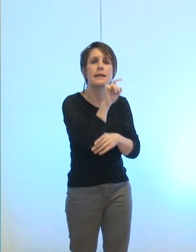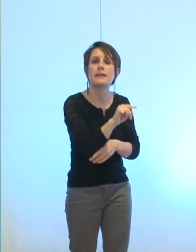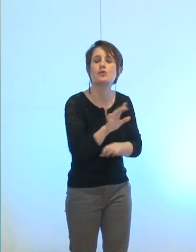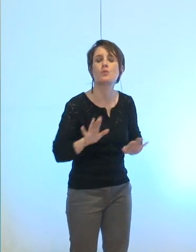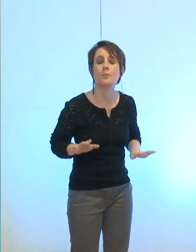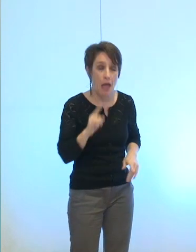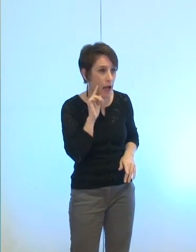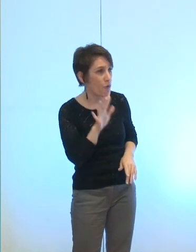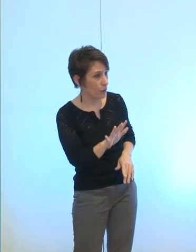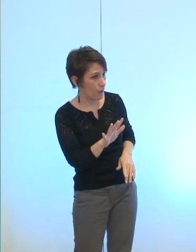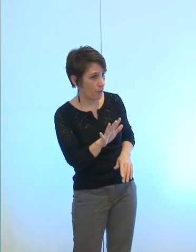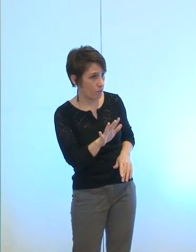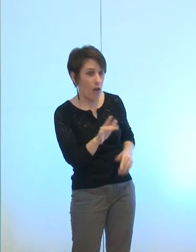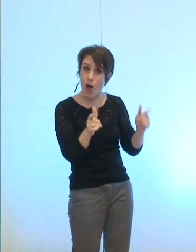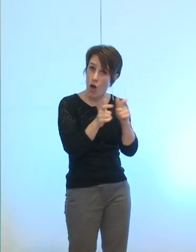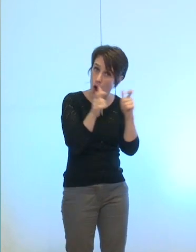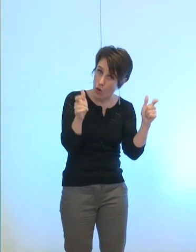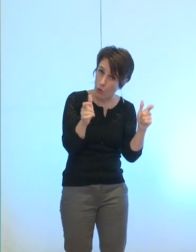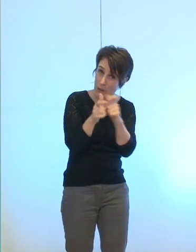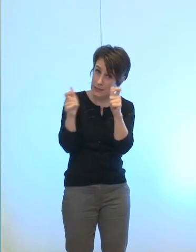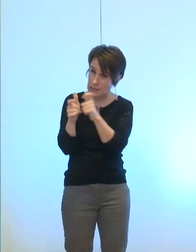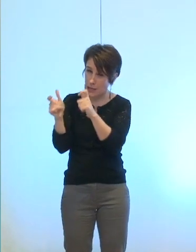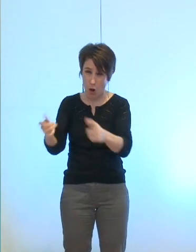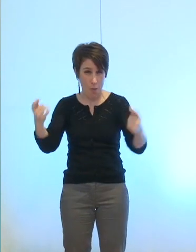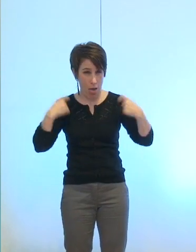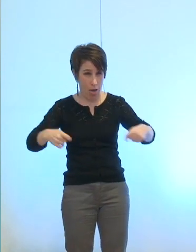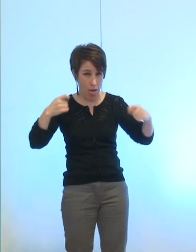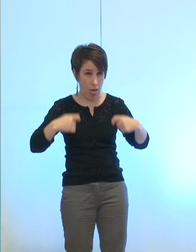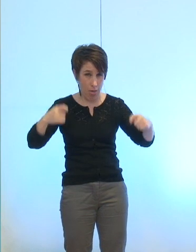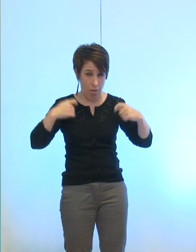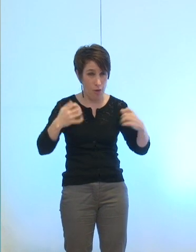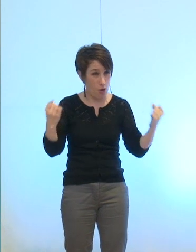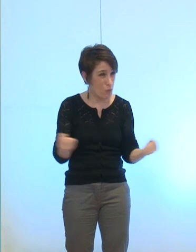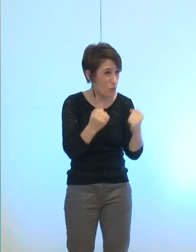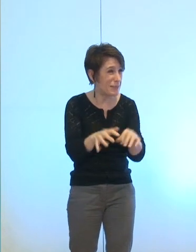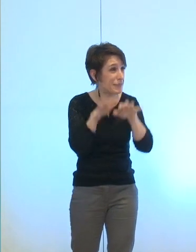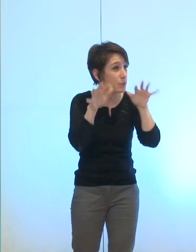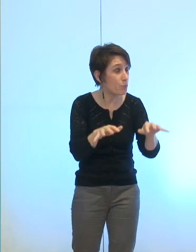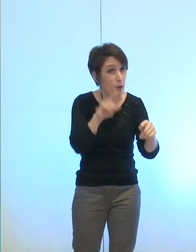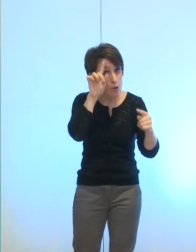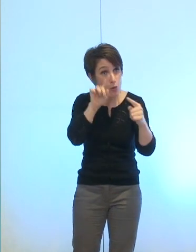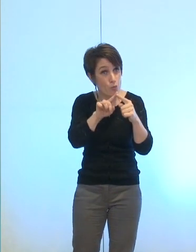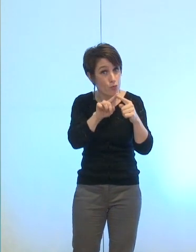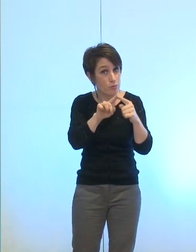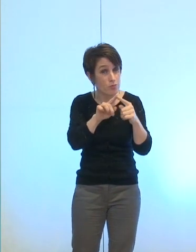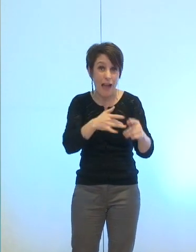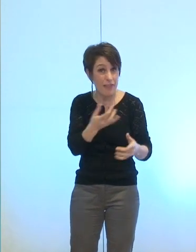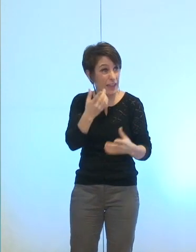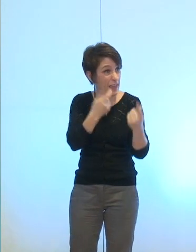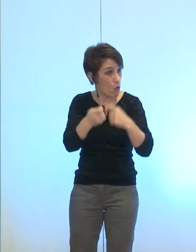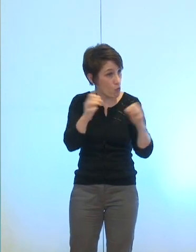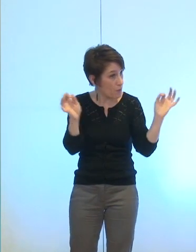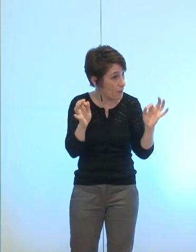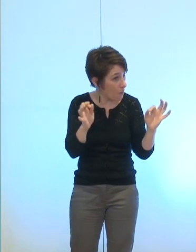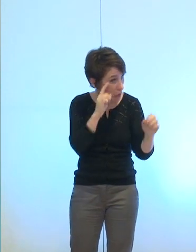franchement que les entreprises dépensent tant d'argent si ça n'avait pas pour elle un certain intérêt économique vous pensez que la situation économique de